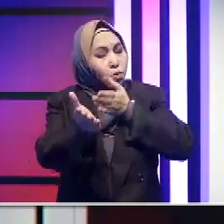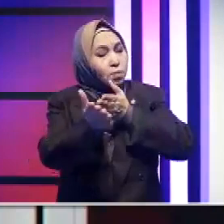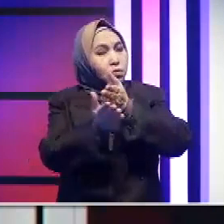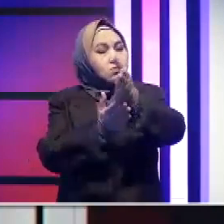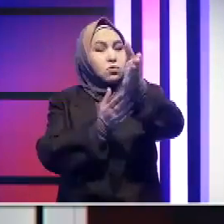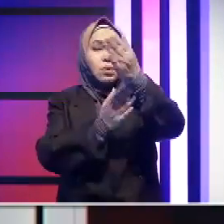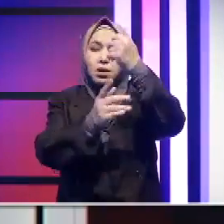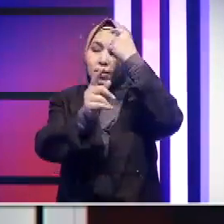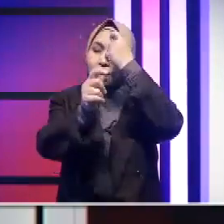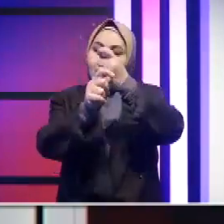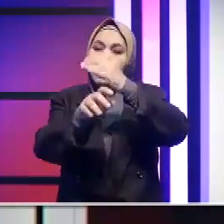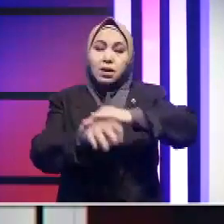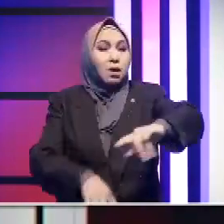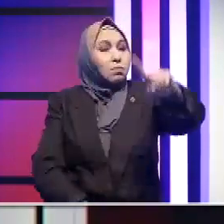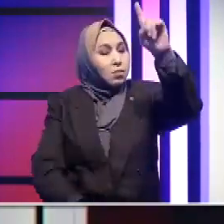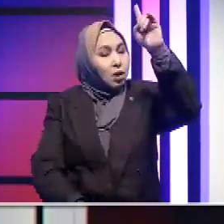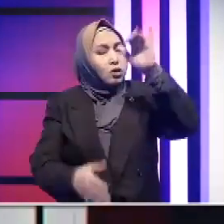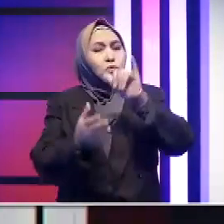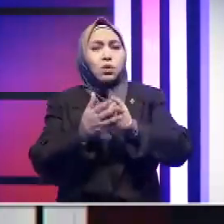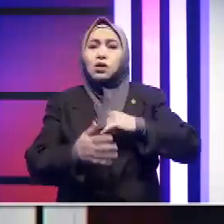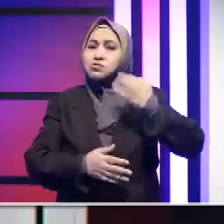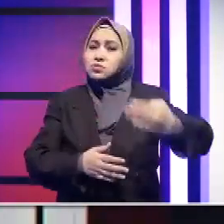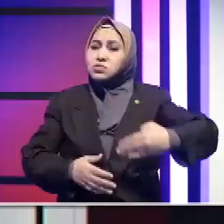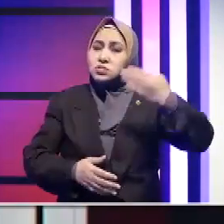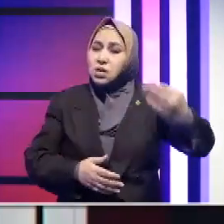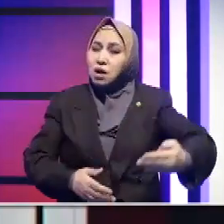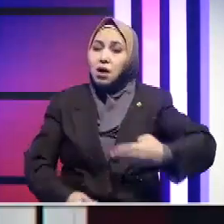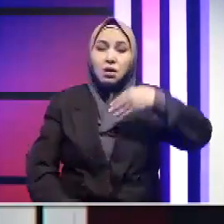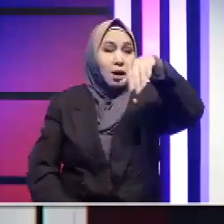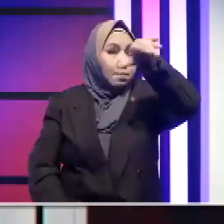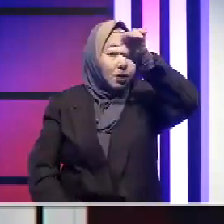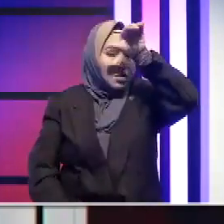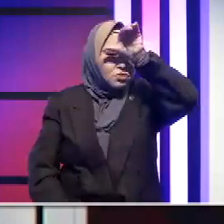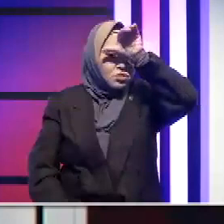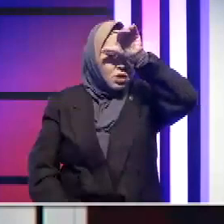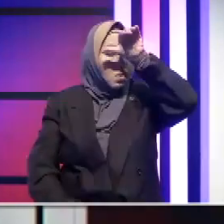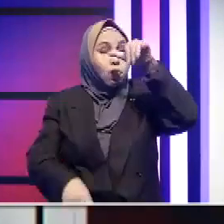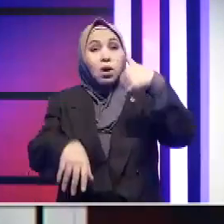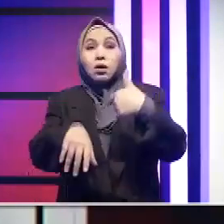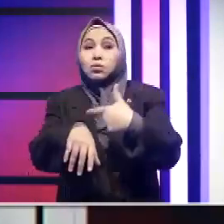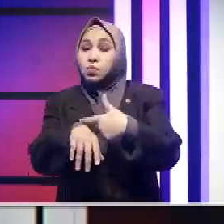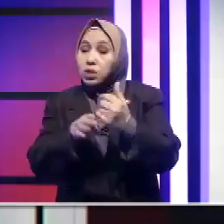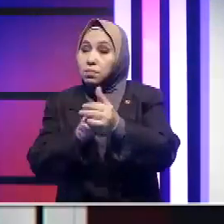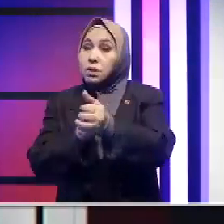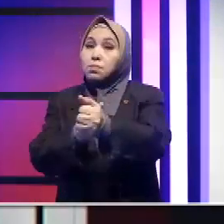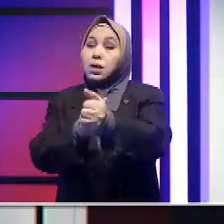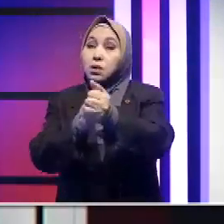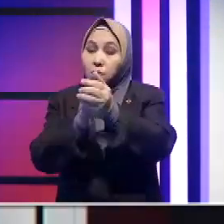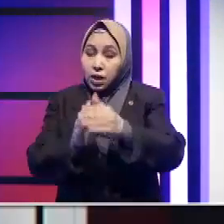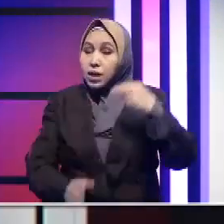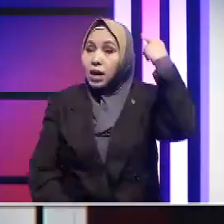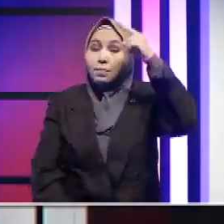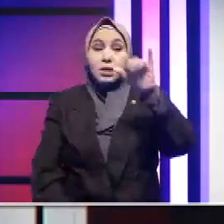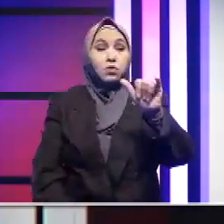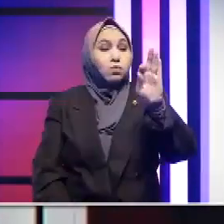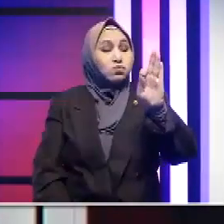kepada tauhid kepada Allah subhanahuwata'ala Itulah sejarah Mesir sejarah Mesir dimana ketike dipimpin oleh Nabi Yusuf itu